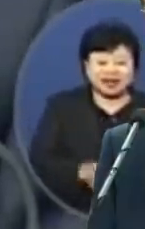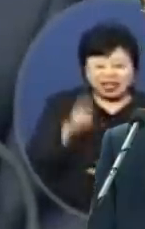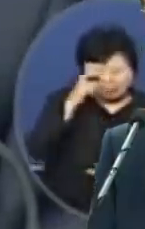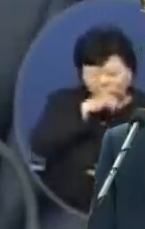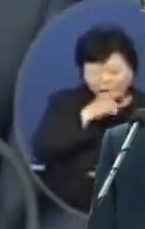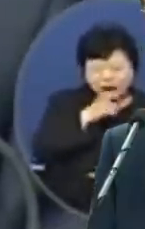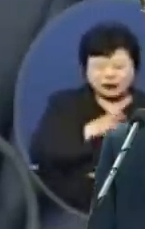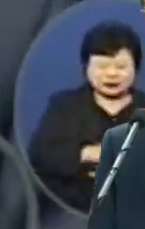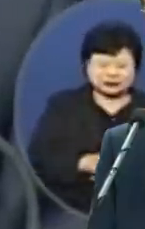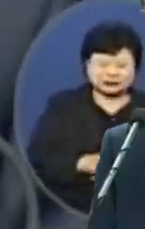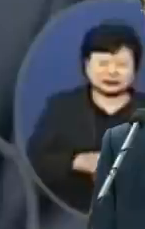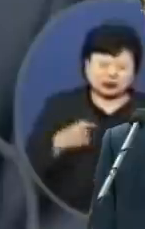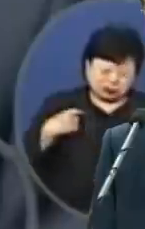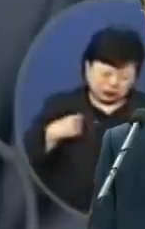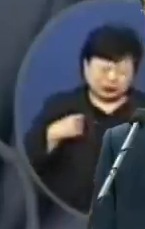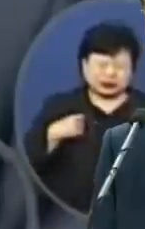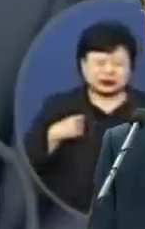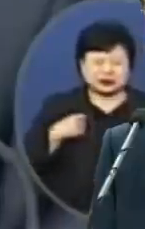더러워진 내복과